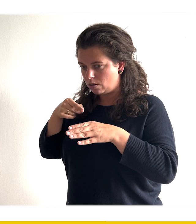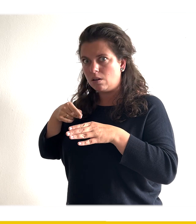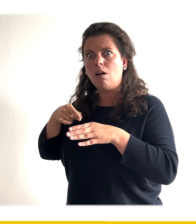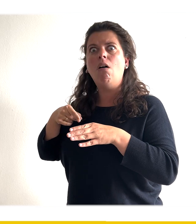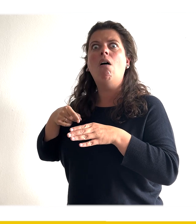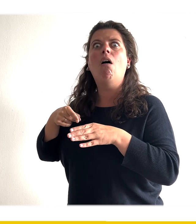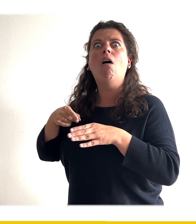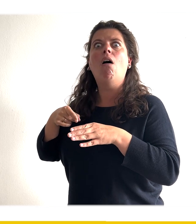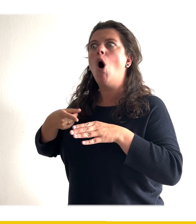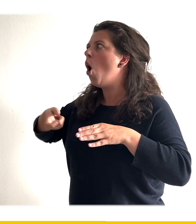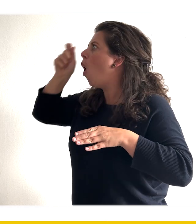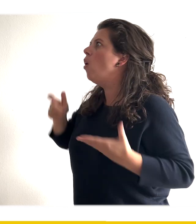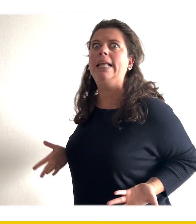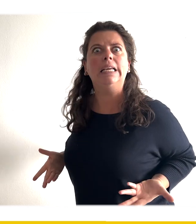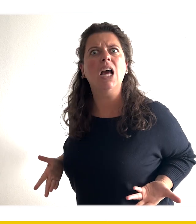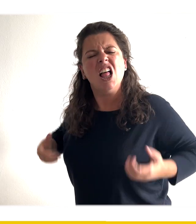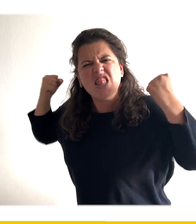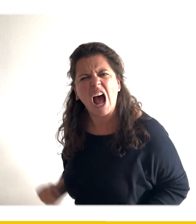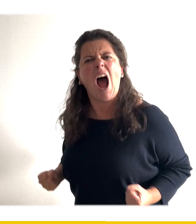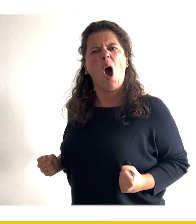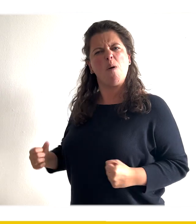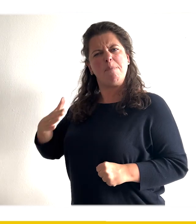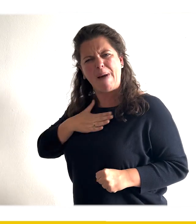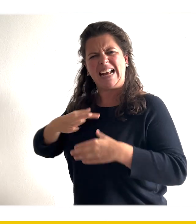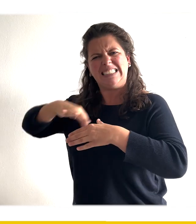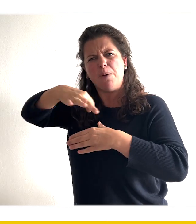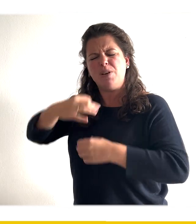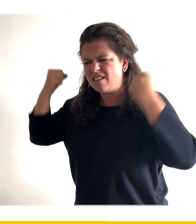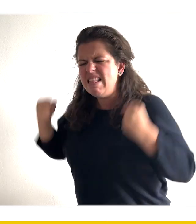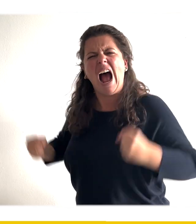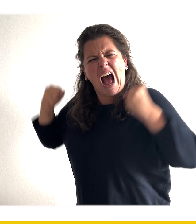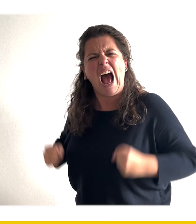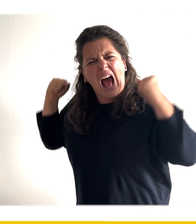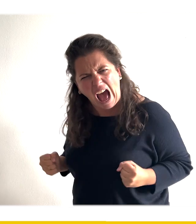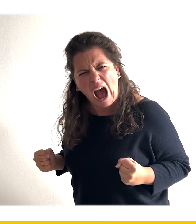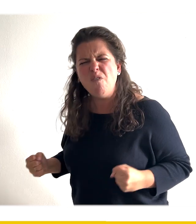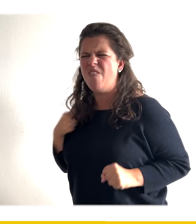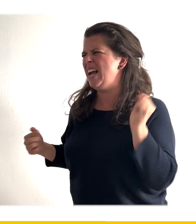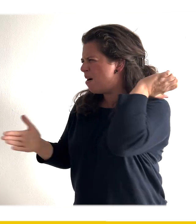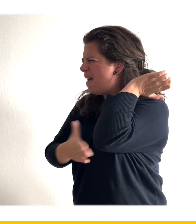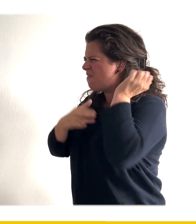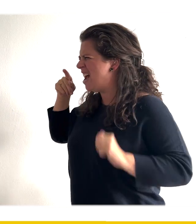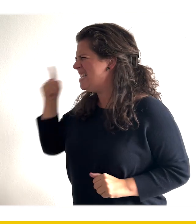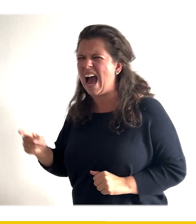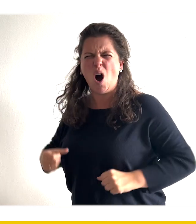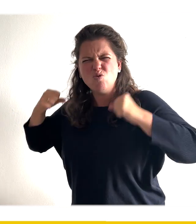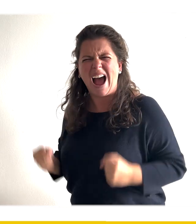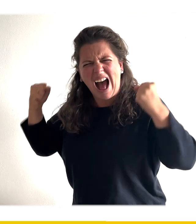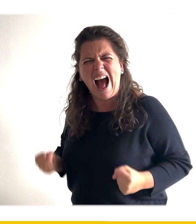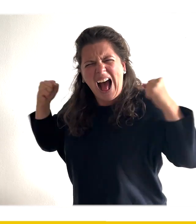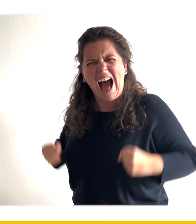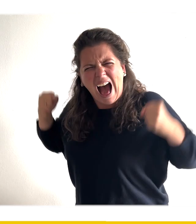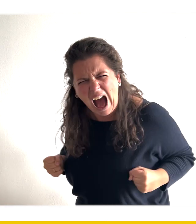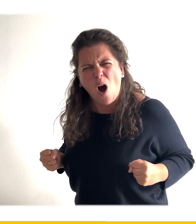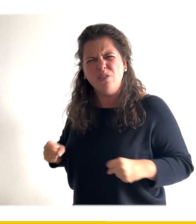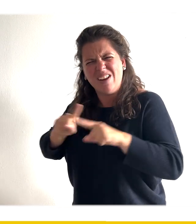Olly? Hm? Nou, dit waren mijn chipjes! Nou, dat ben ik echt heel gemeen van jou! Nou, dat vind ik